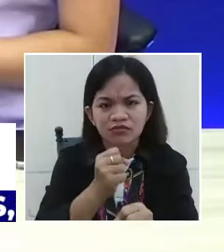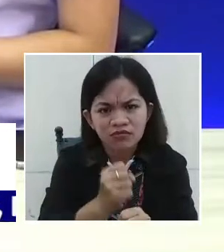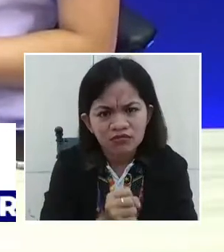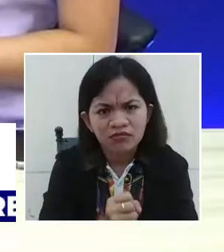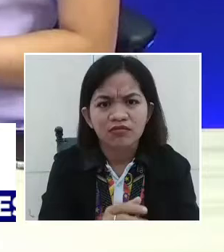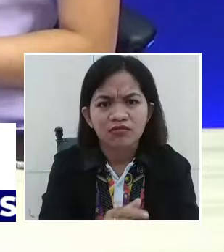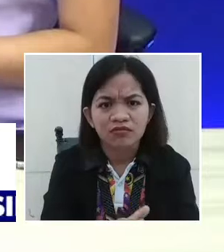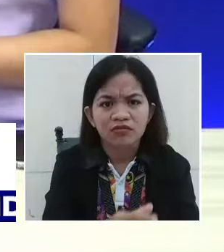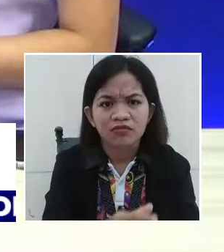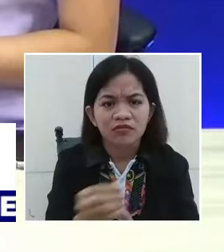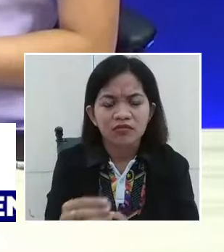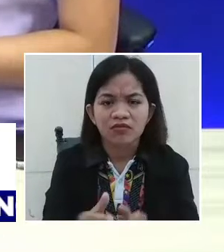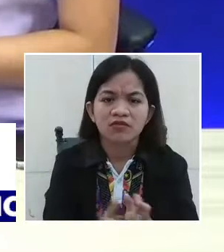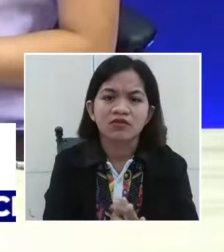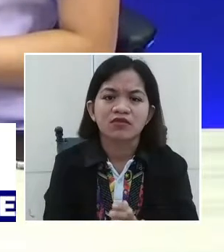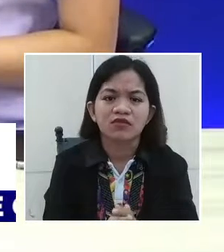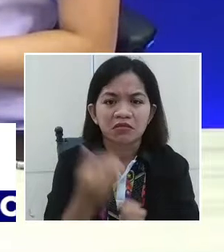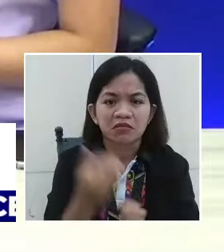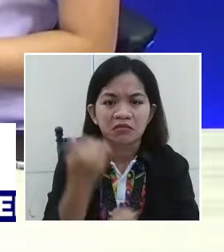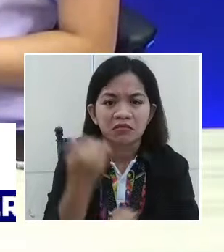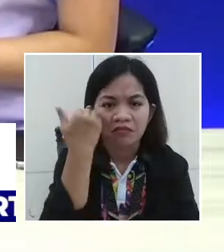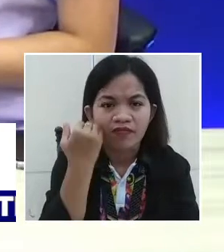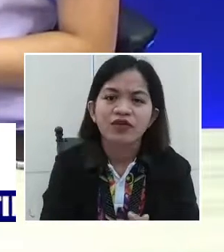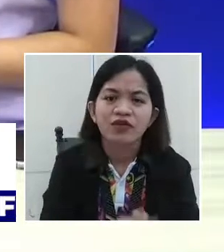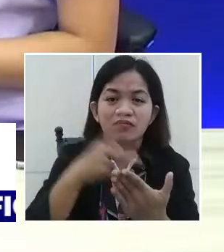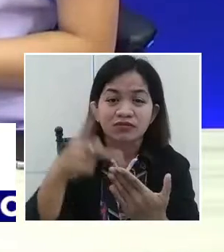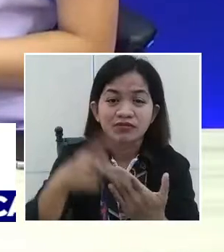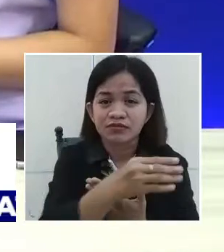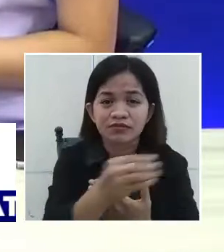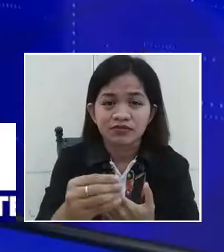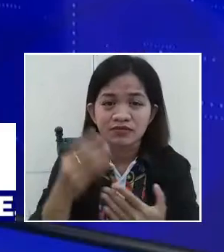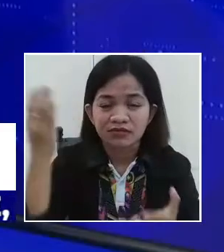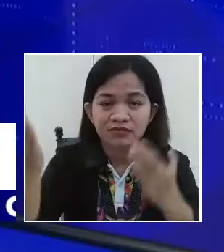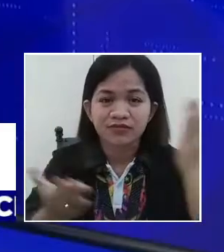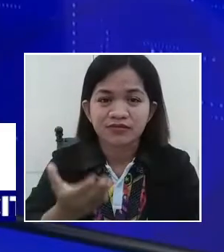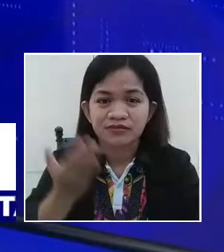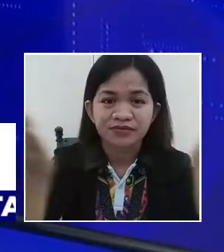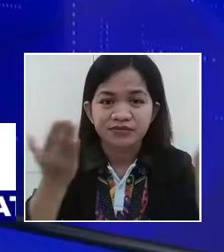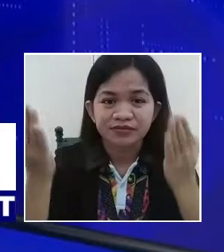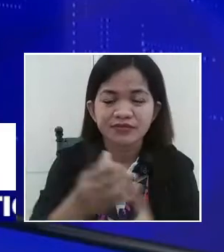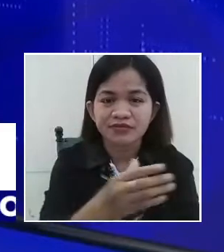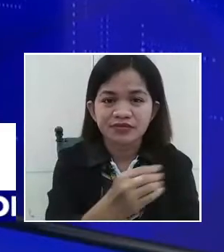of programs and services for persons with disabilities in every province, city, and